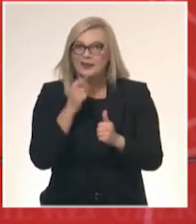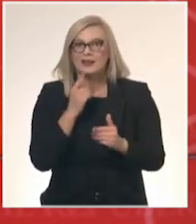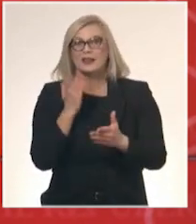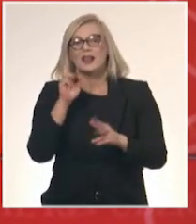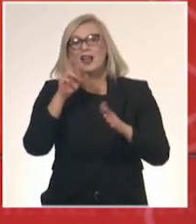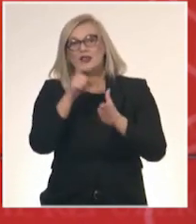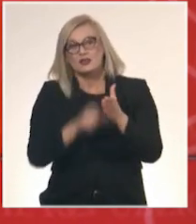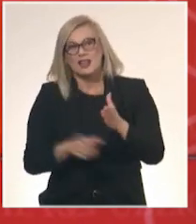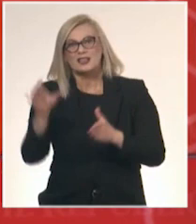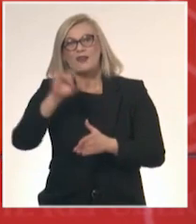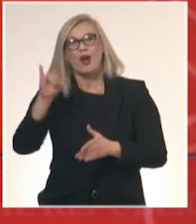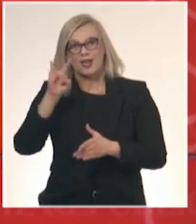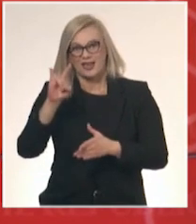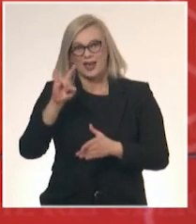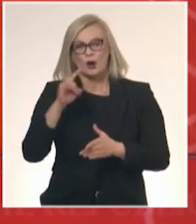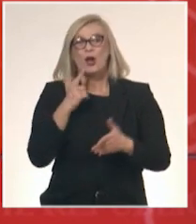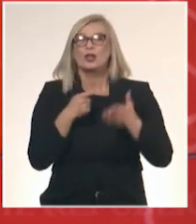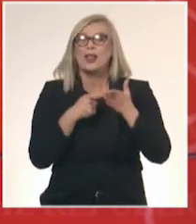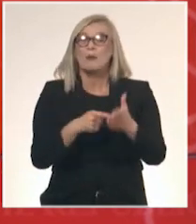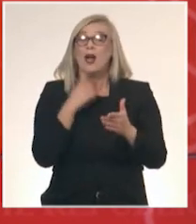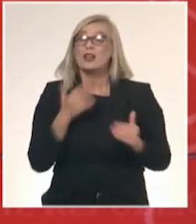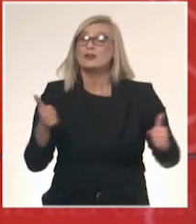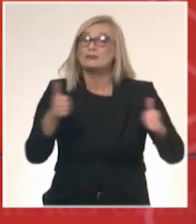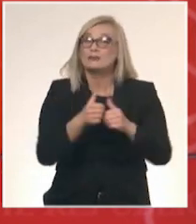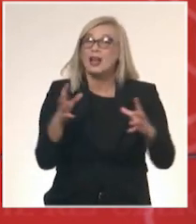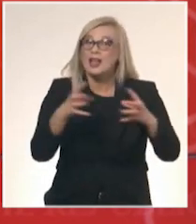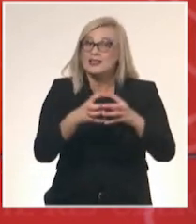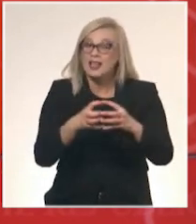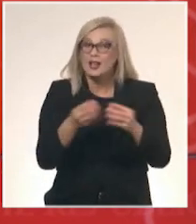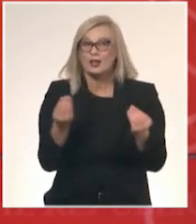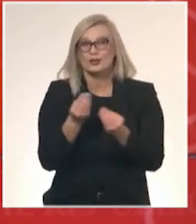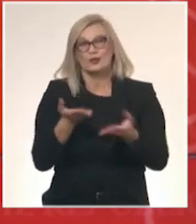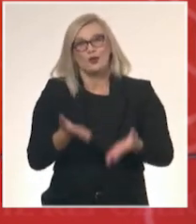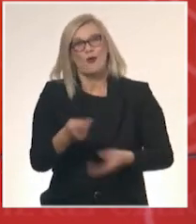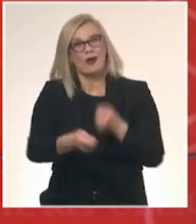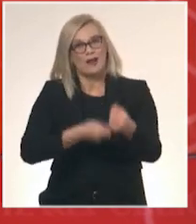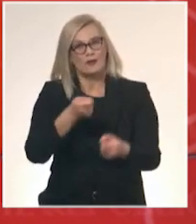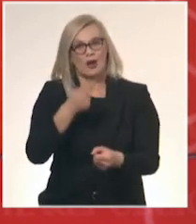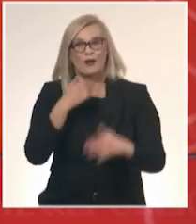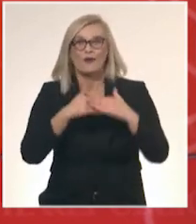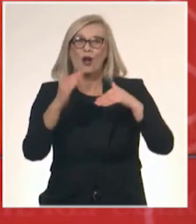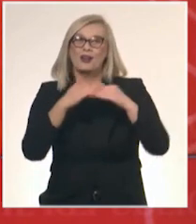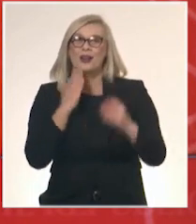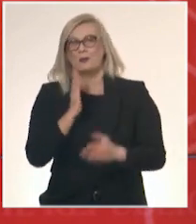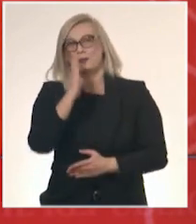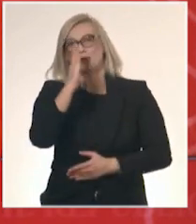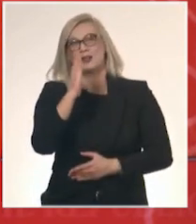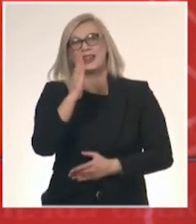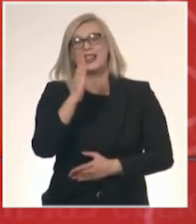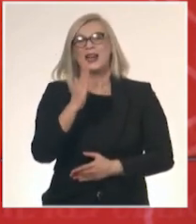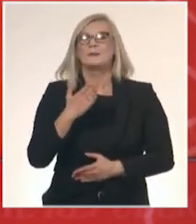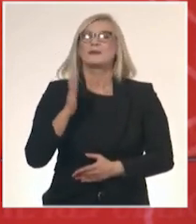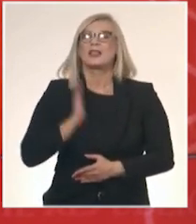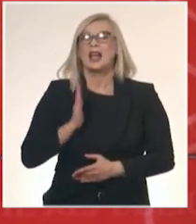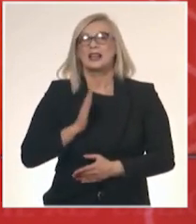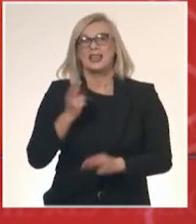на Северна Македонија во Европската Унија, да покажеме единство, бидејќи тоа е влог во градењето просперитетна иднина на